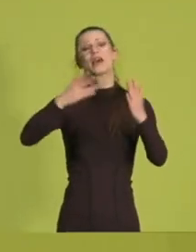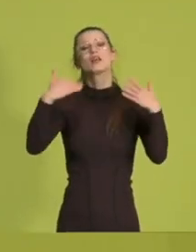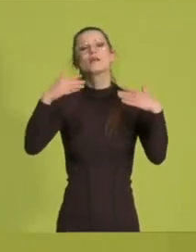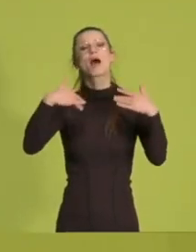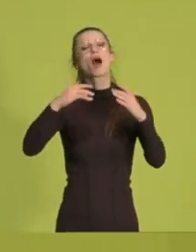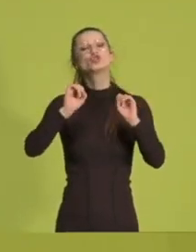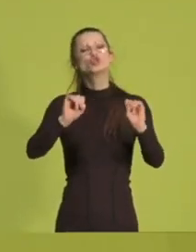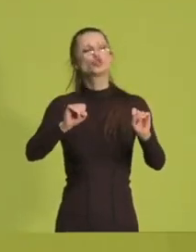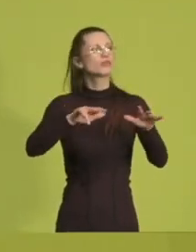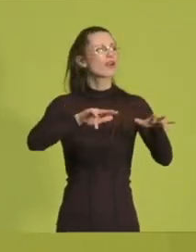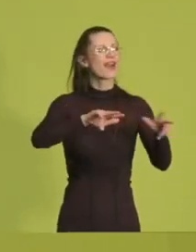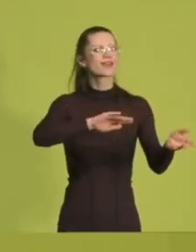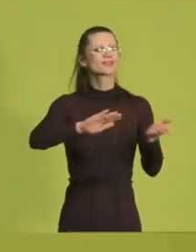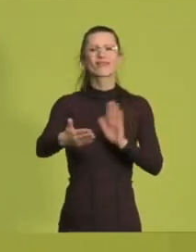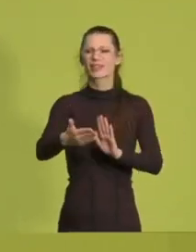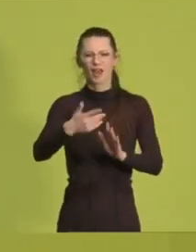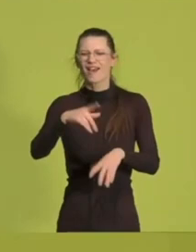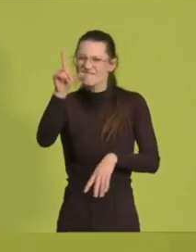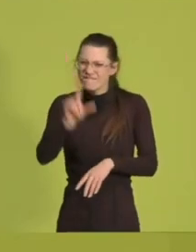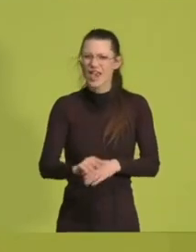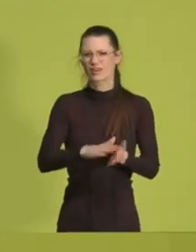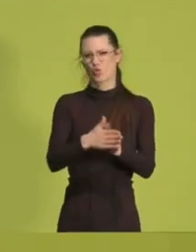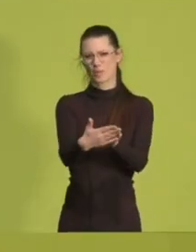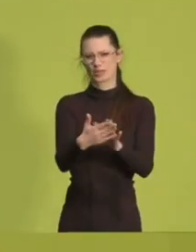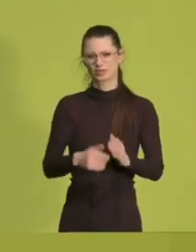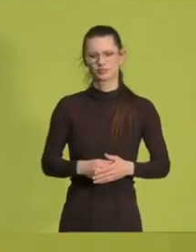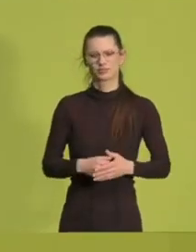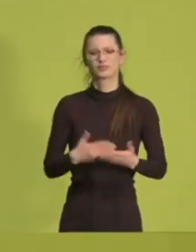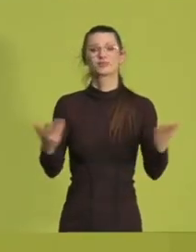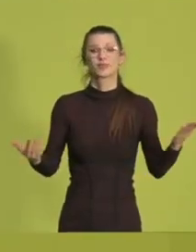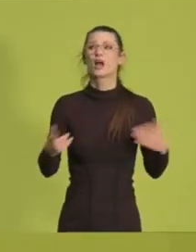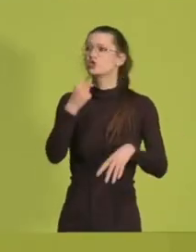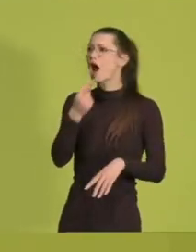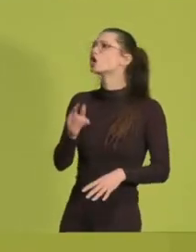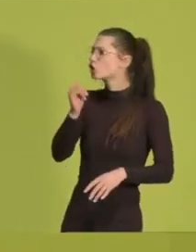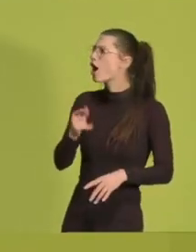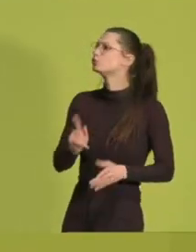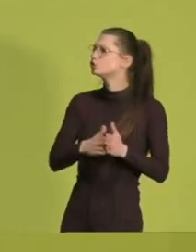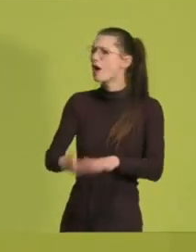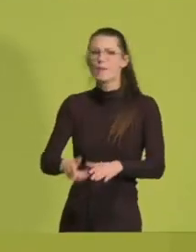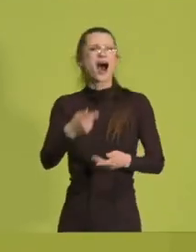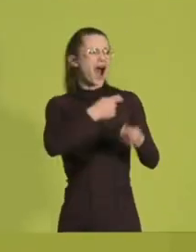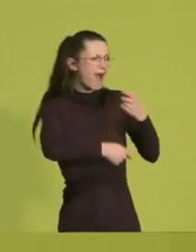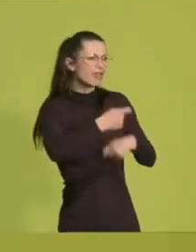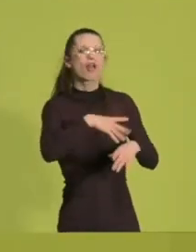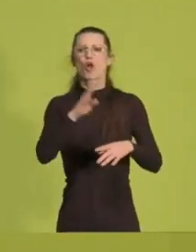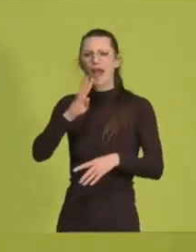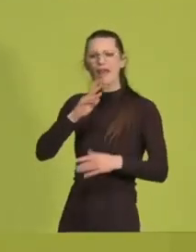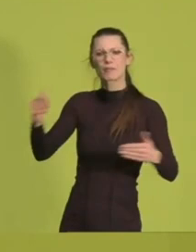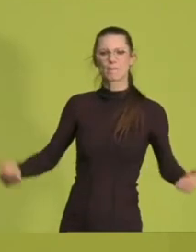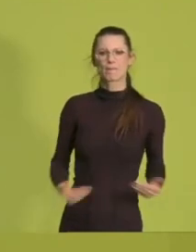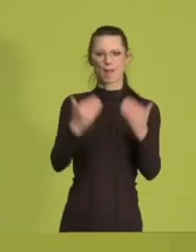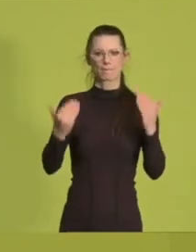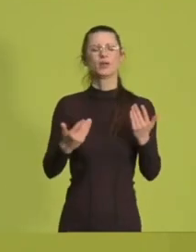Klimaschutz und Verkehrswende blinkt. In Wirklichkeit klafft aber eine Riesenlücke zwischen Handeln und Reden auf